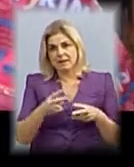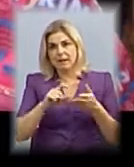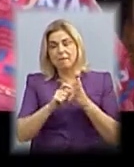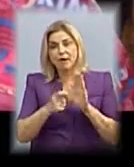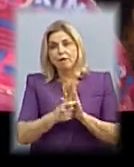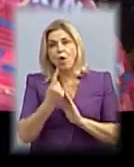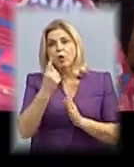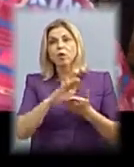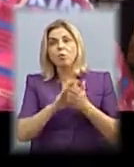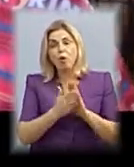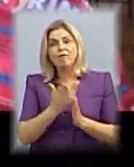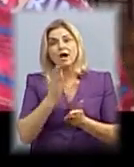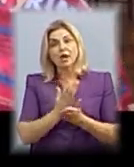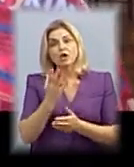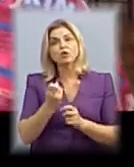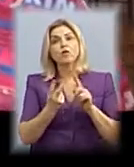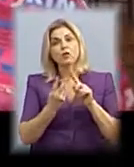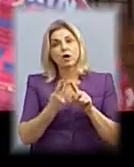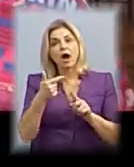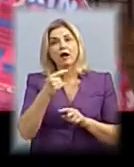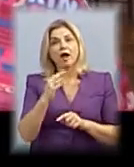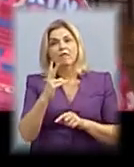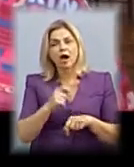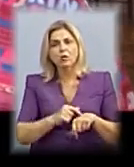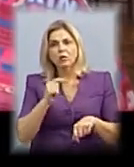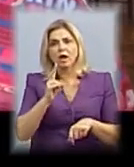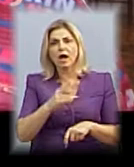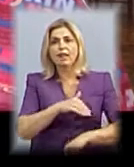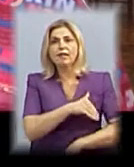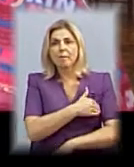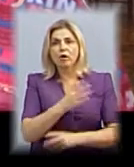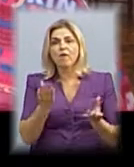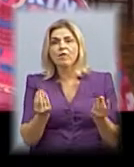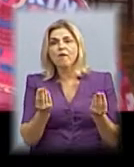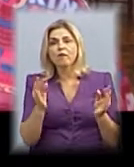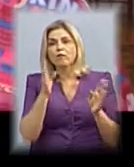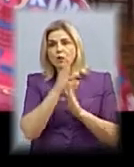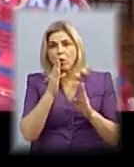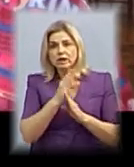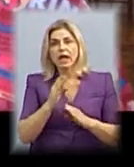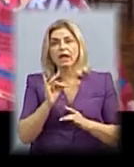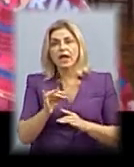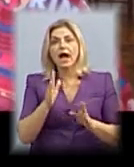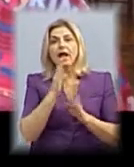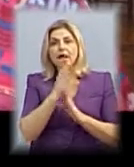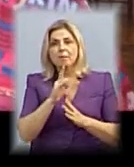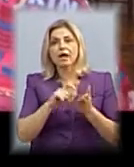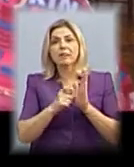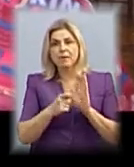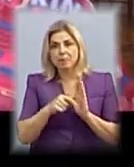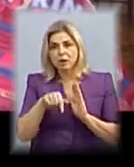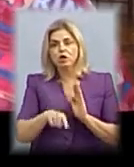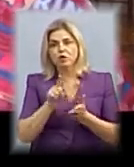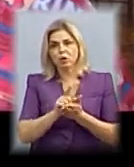одна умова, потім є ще друга. Графіка дуже чутлива до температурно-вологого режиму. Мікроклімат у приміщеннях має бути суто